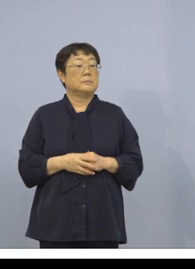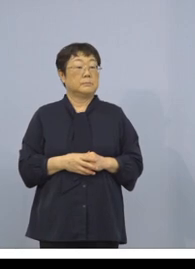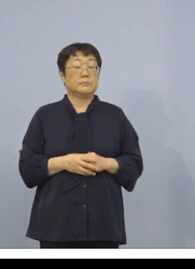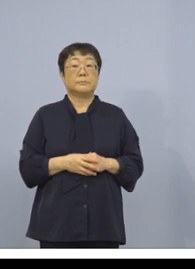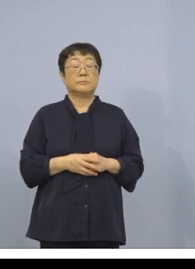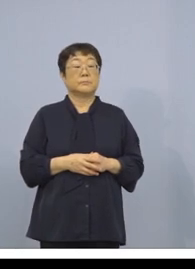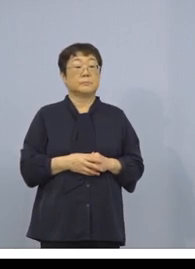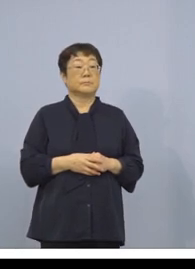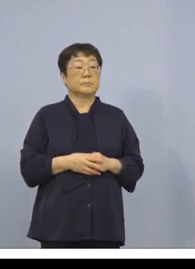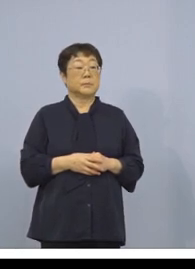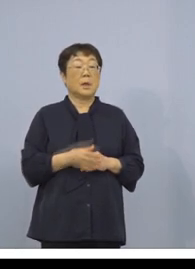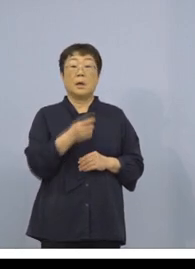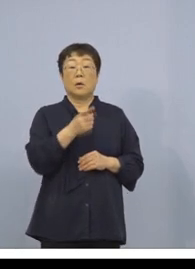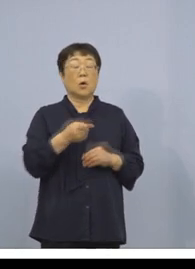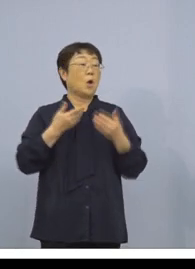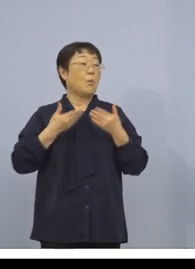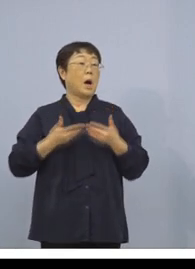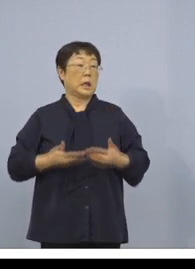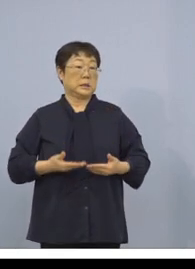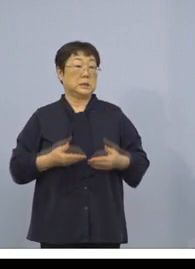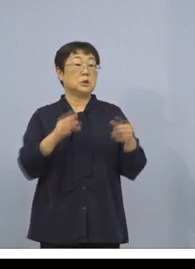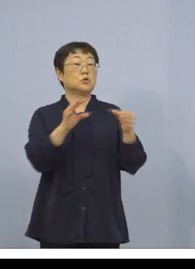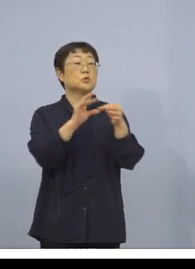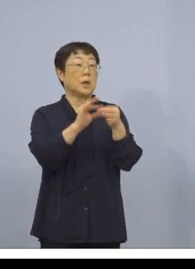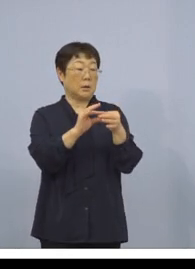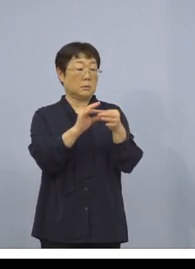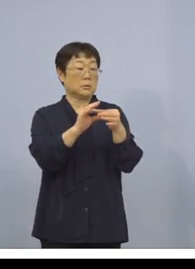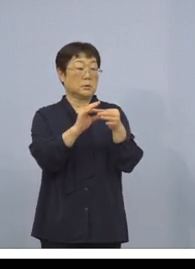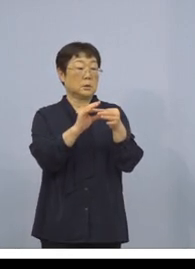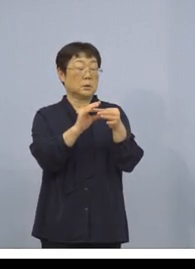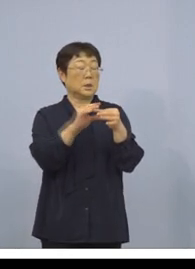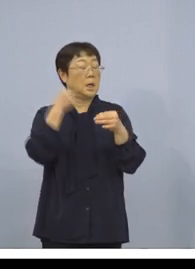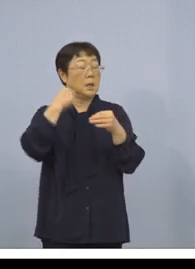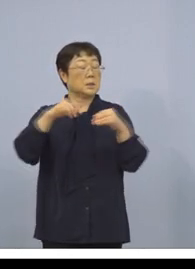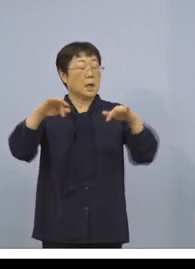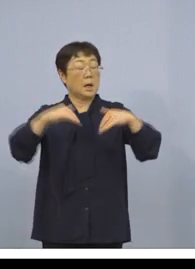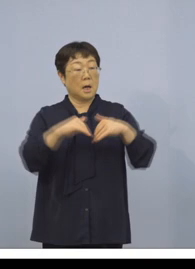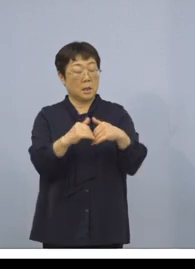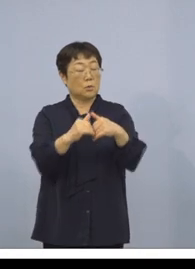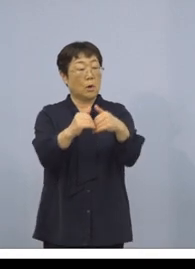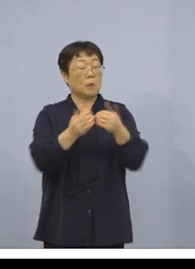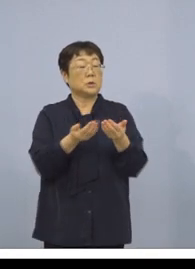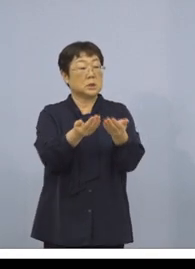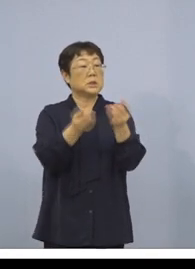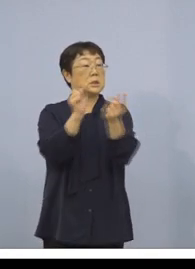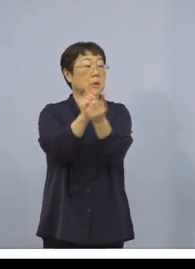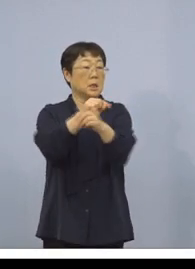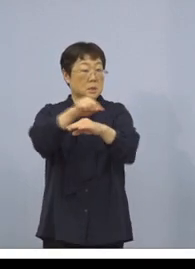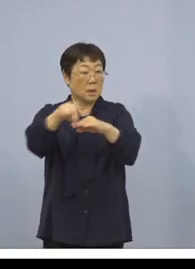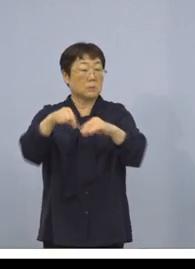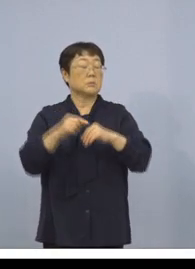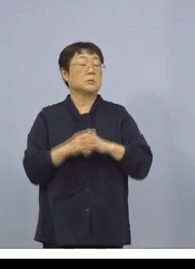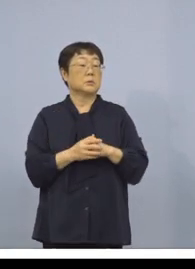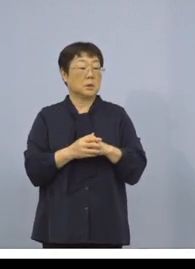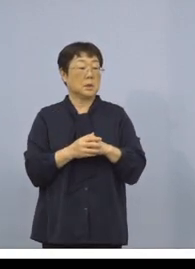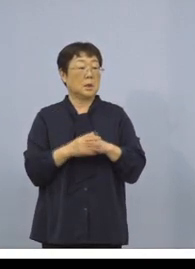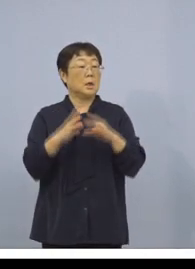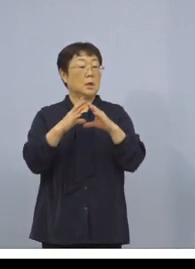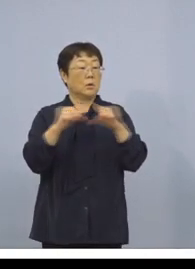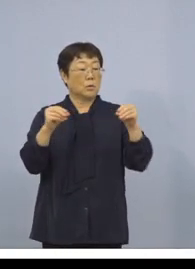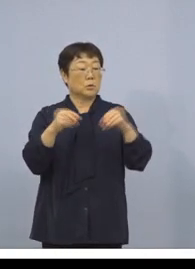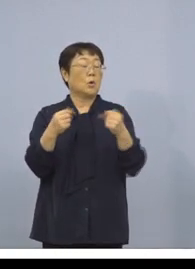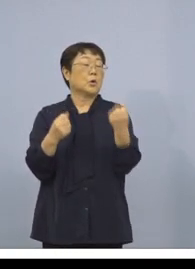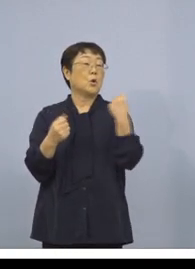まあ、ちょっとこっちに行きます。まあ、これも安心ということでですね、これは南海トラフ地震対策、国土強靭